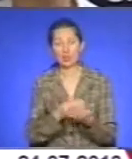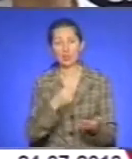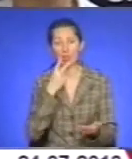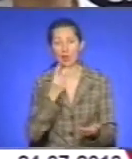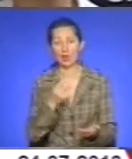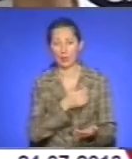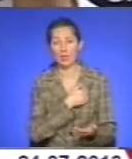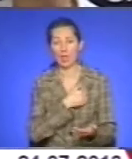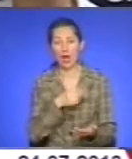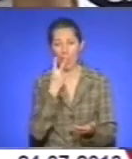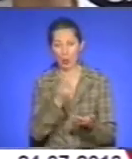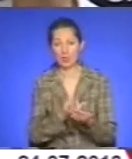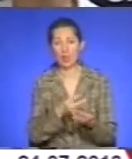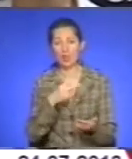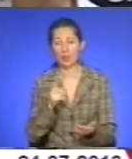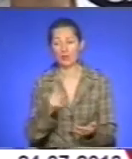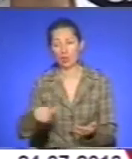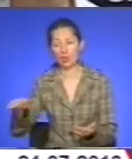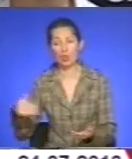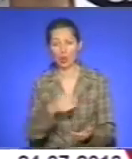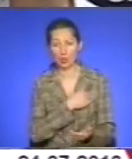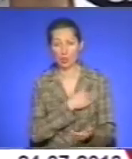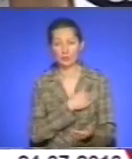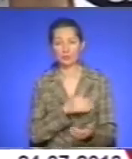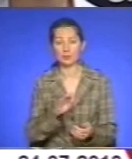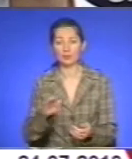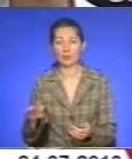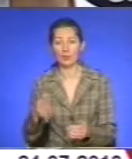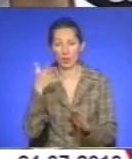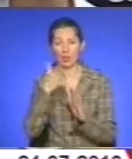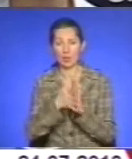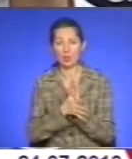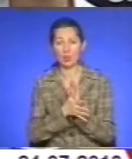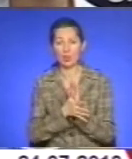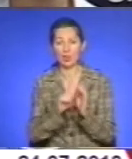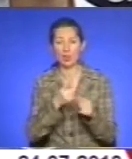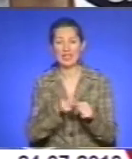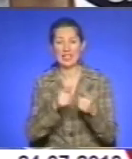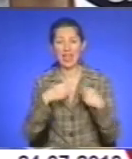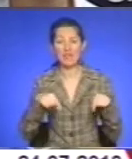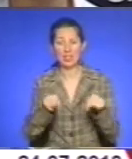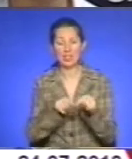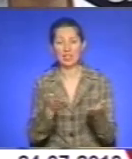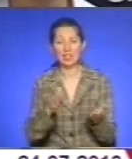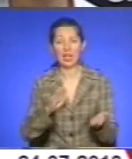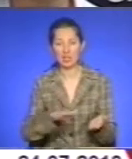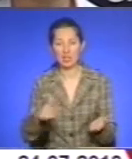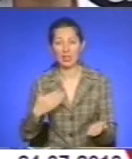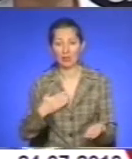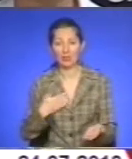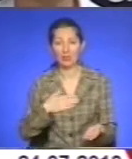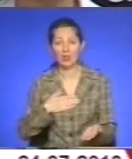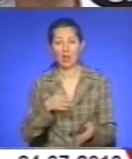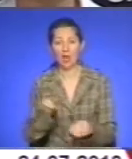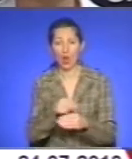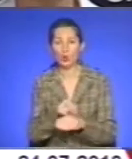подарували нашим діткам, які знаходяться в відділенні гематологічному. Це відділення, ви розумієте, що це є відділення, де діти в нас перебувають тривалий час.